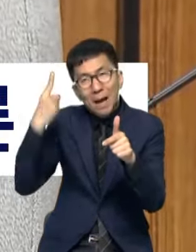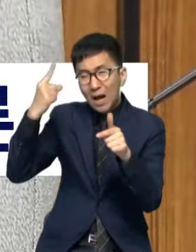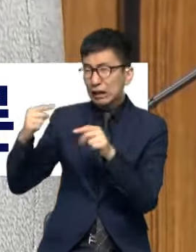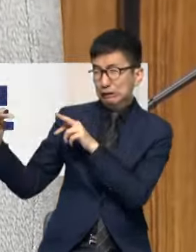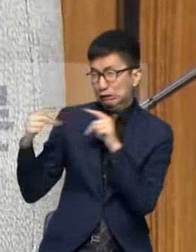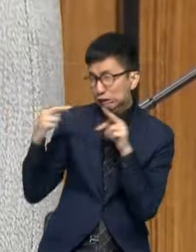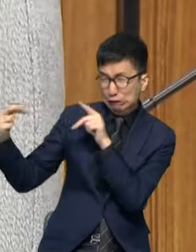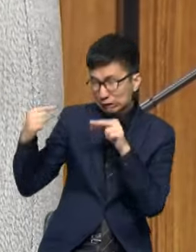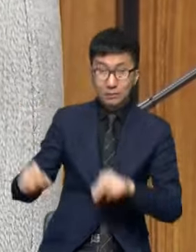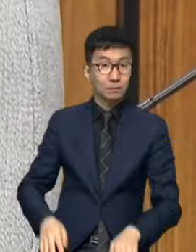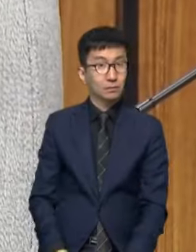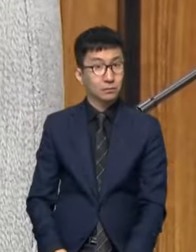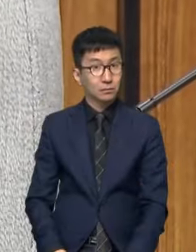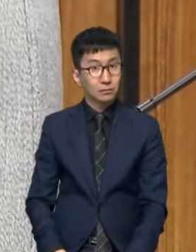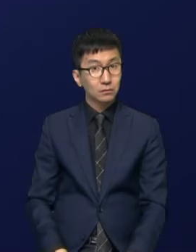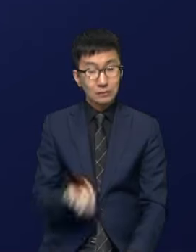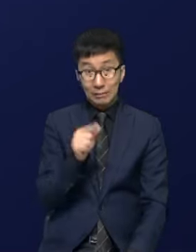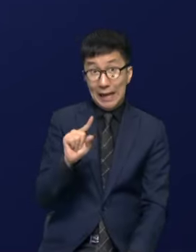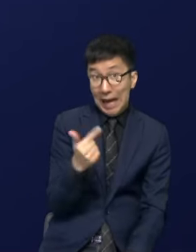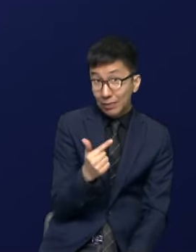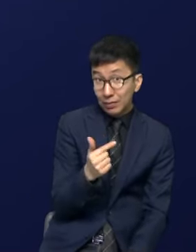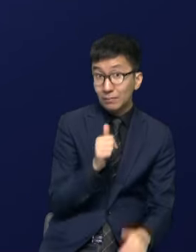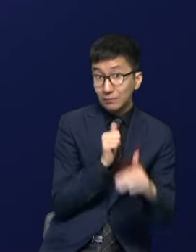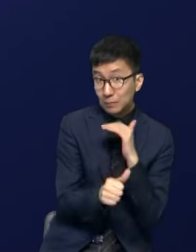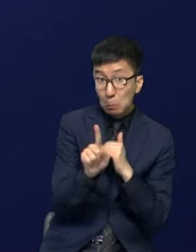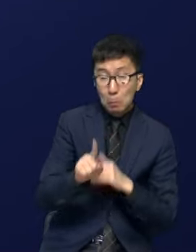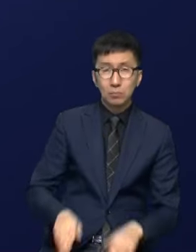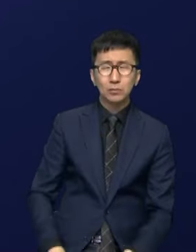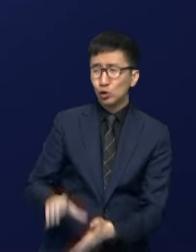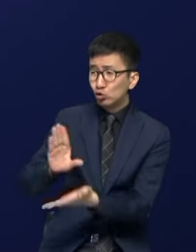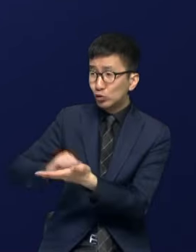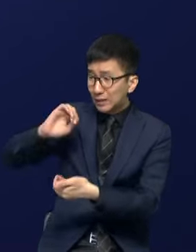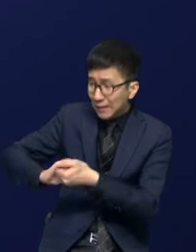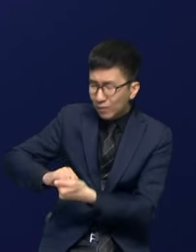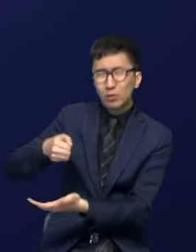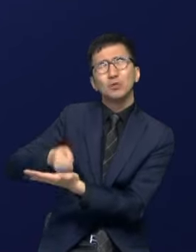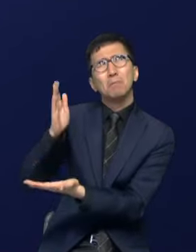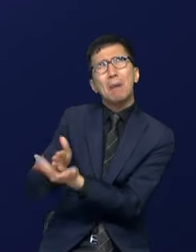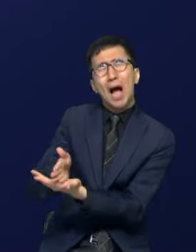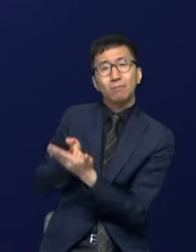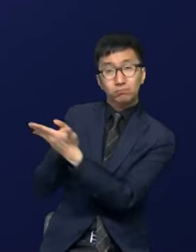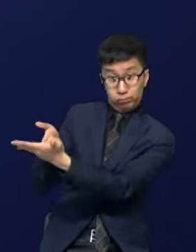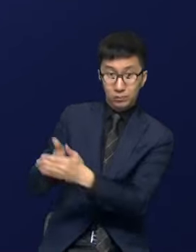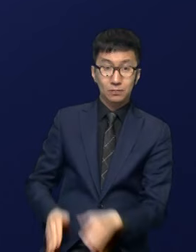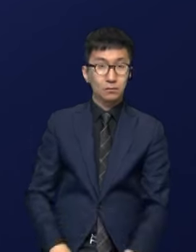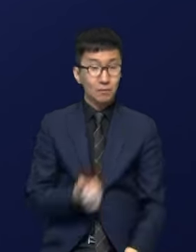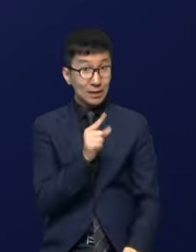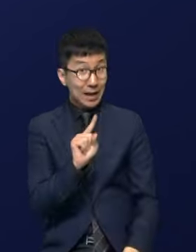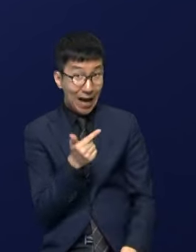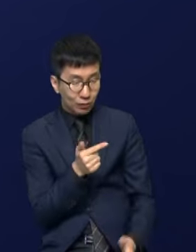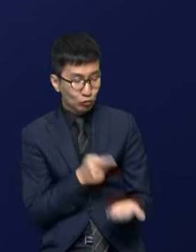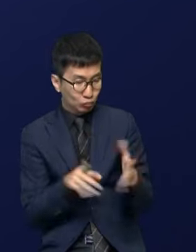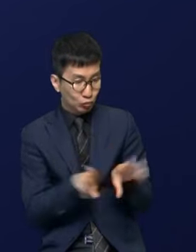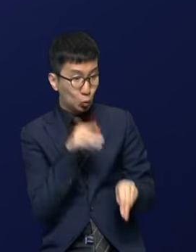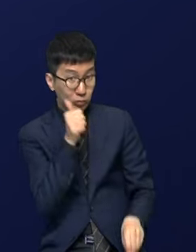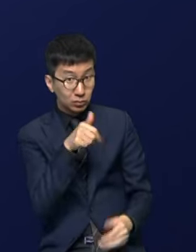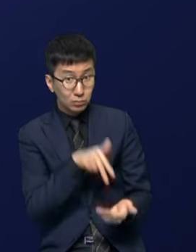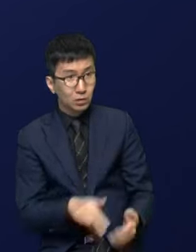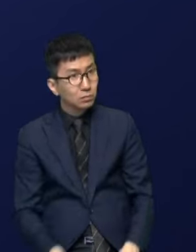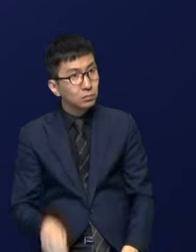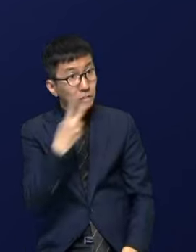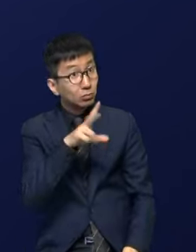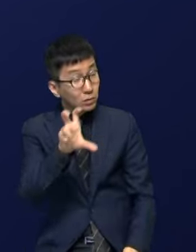벌어졌습니다. 한동훈 국민의힘 대표는 의제에 제한을 둬선 안 된다는 입장을 여러 차례 밝혔지만 한덕수 총리는 25년